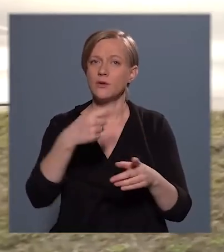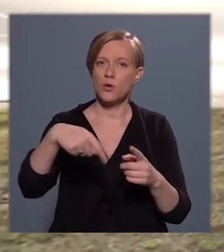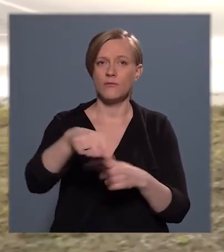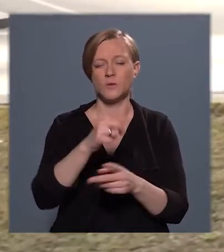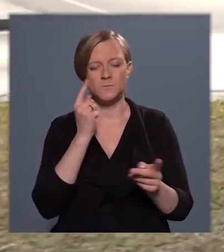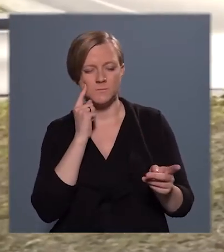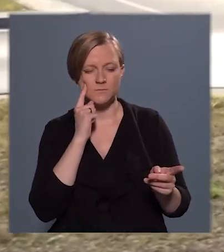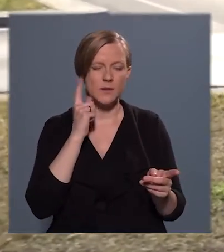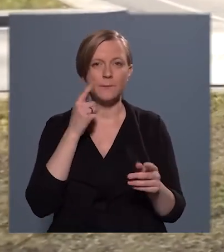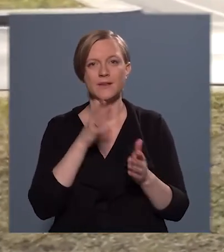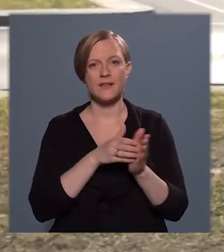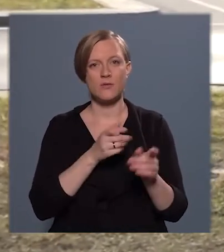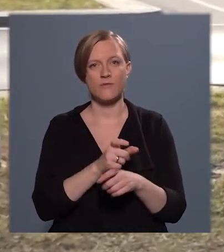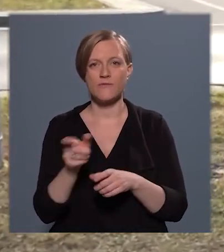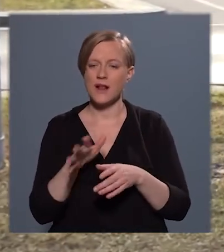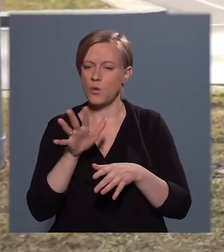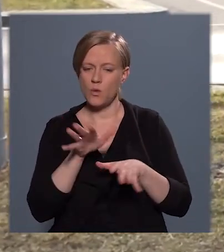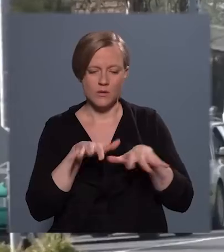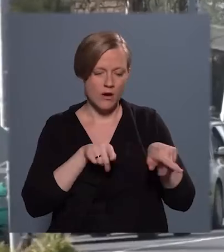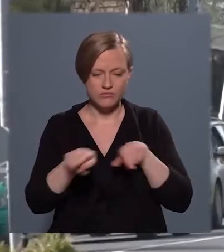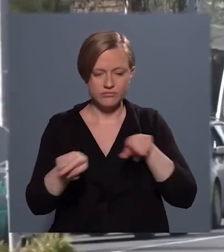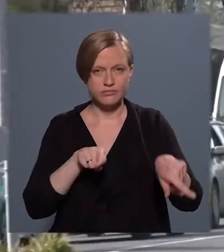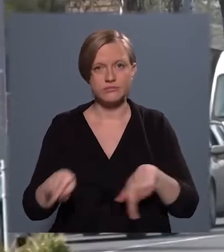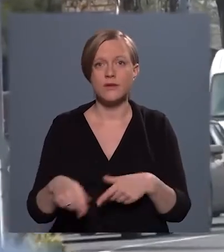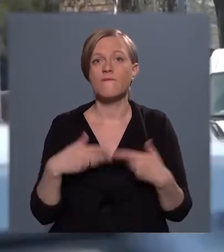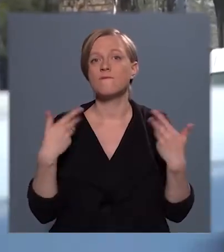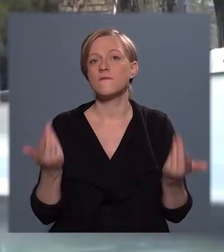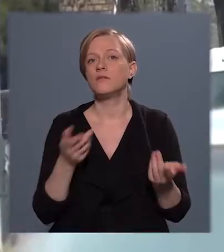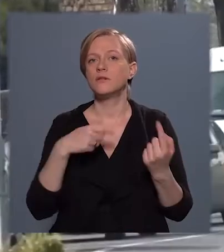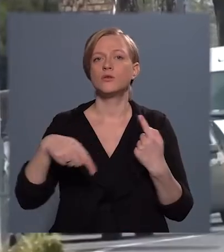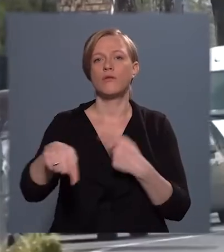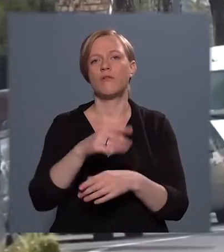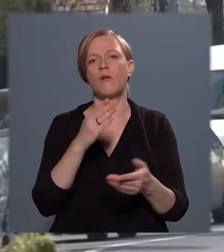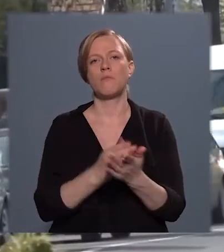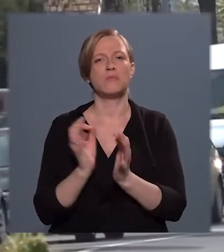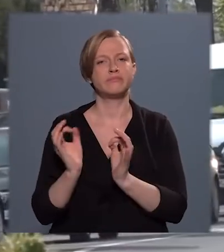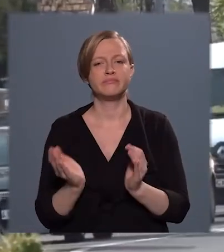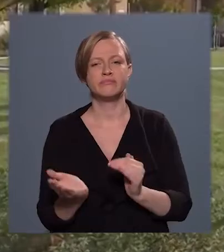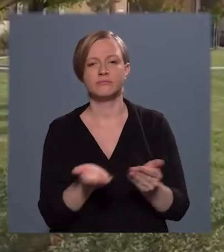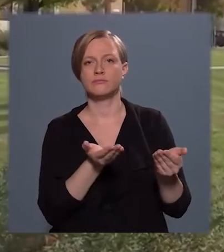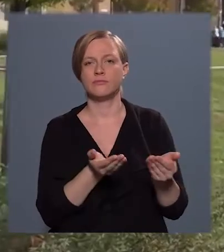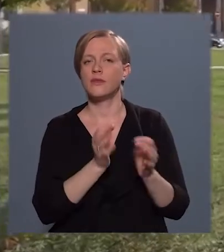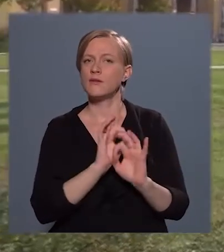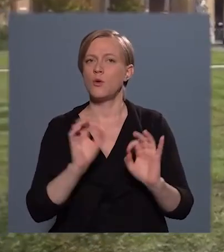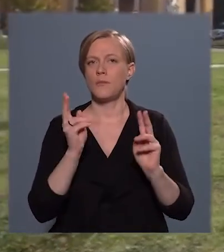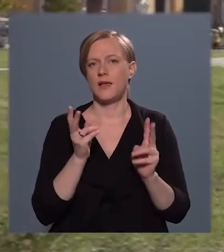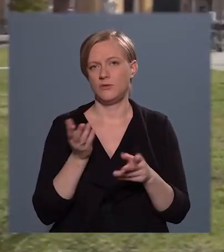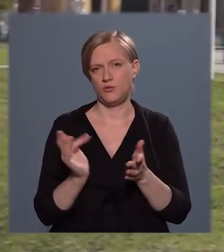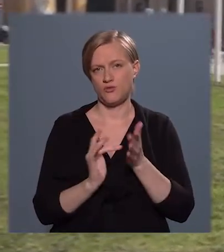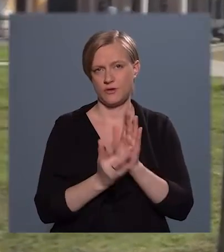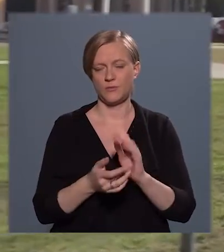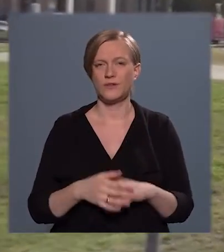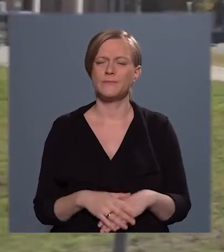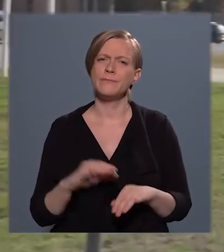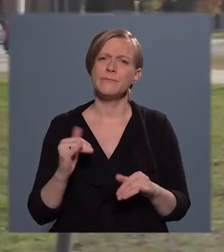hogy mit kezdünk ezzel az öthatágú kereszteződéssel, vagy a körforgalom már kínál egy jobb lehetőséget.